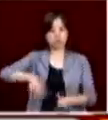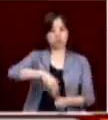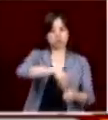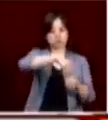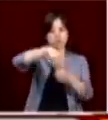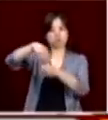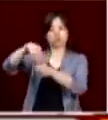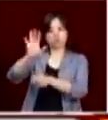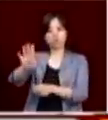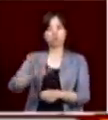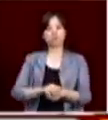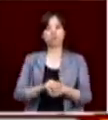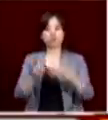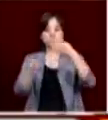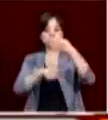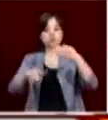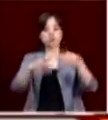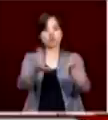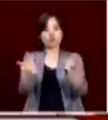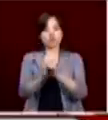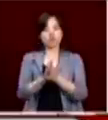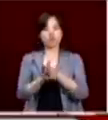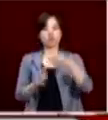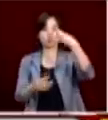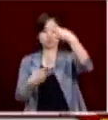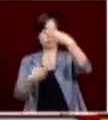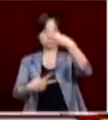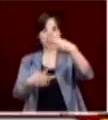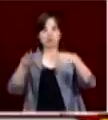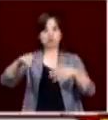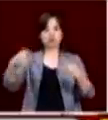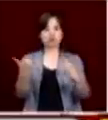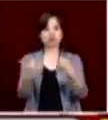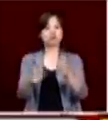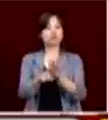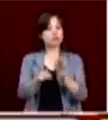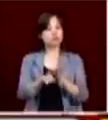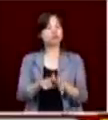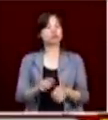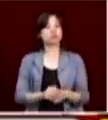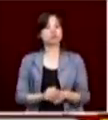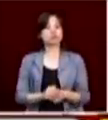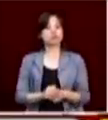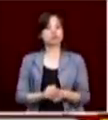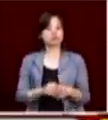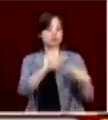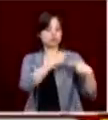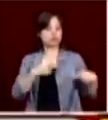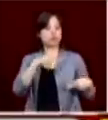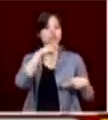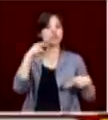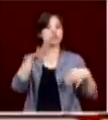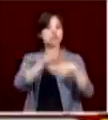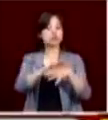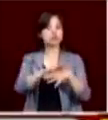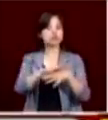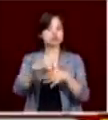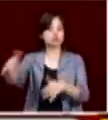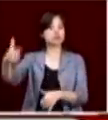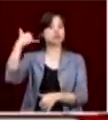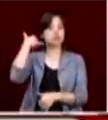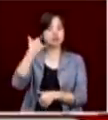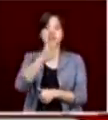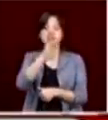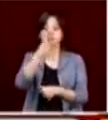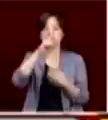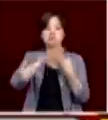名。这个九人小组在3月初二第一遍的开会时呢，这个蔡英文主席叫电话，叫